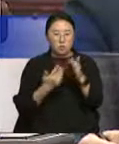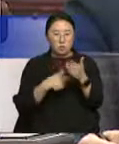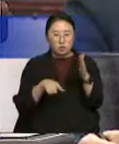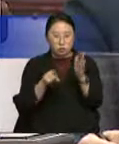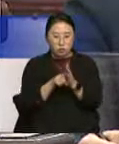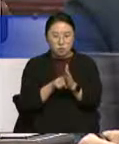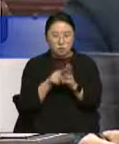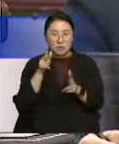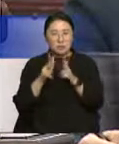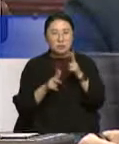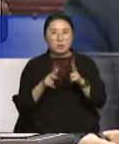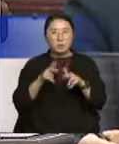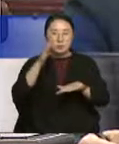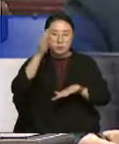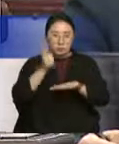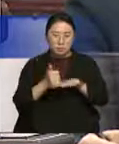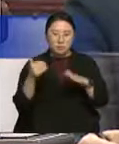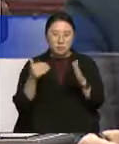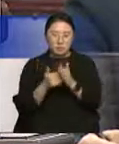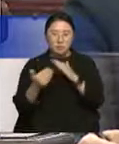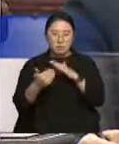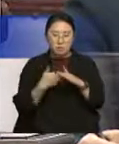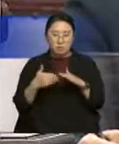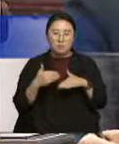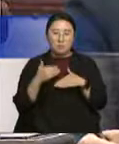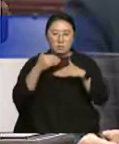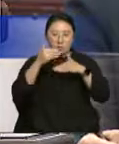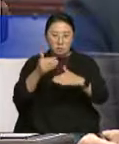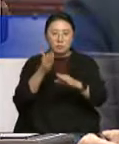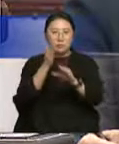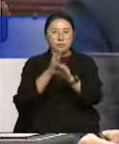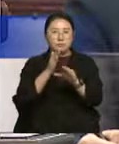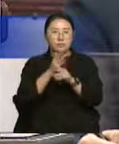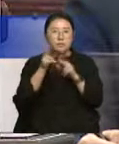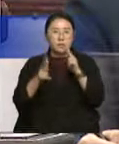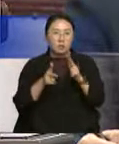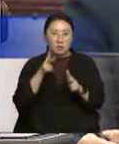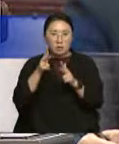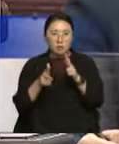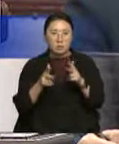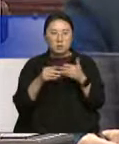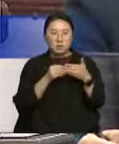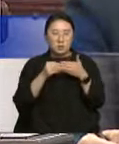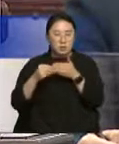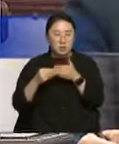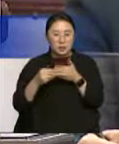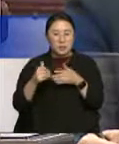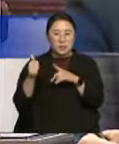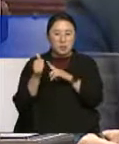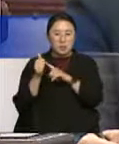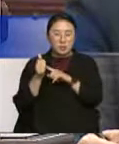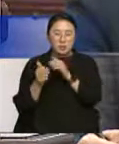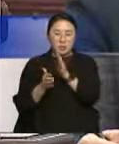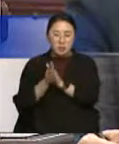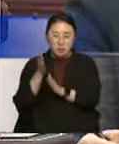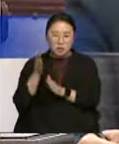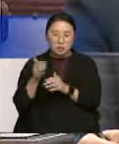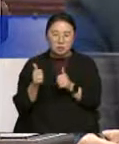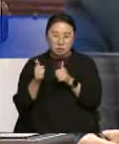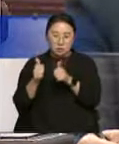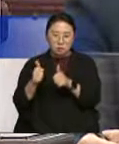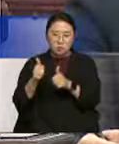위해서는 사업 종료까지의 모든 과정에 있어 사업 진행 주체인 시의